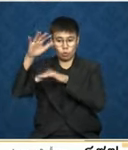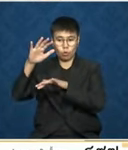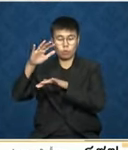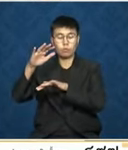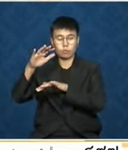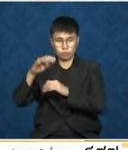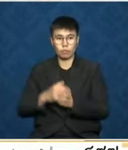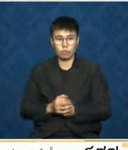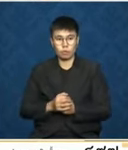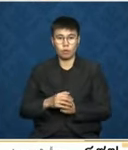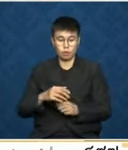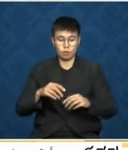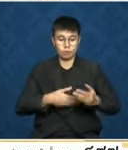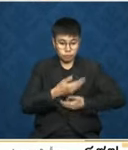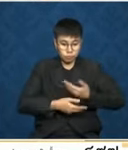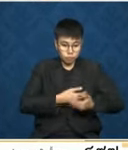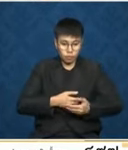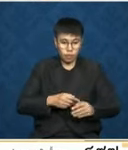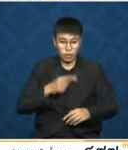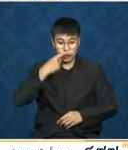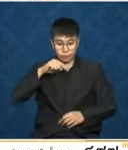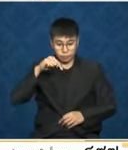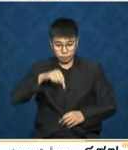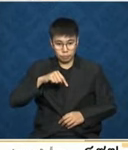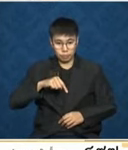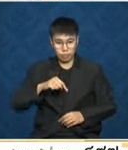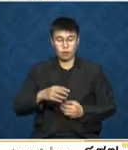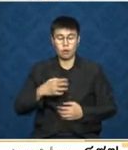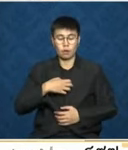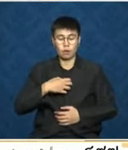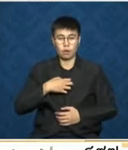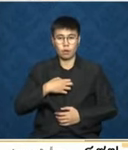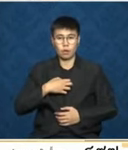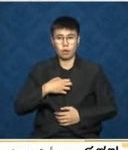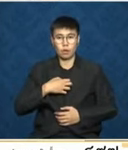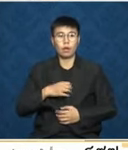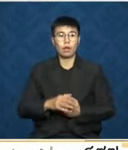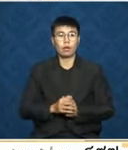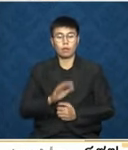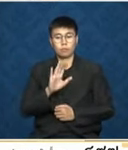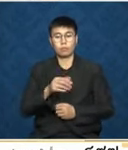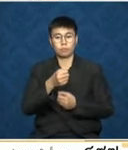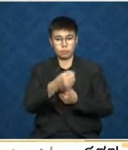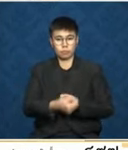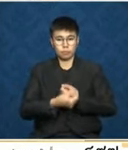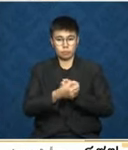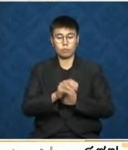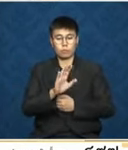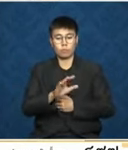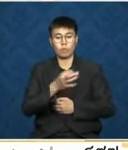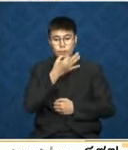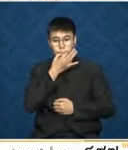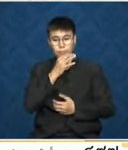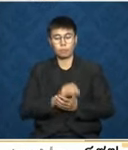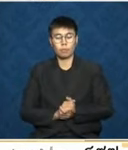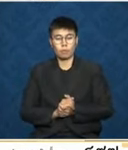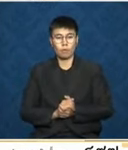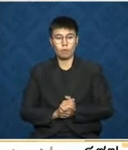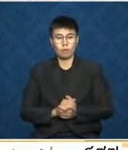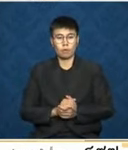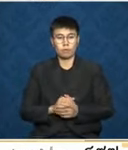ตลาดภายในประเทศให้มีเสถเสียเสถียรภาพเพื่อความมั่นคงของเกษตรกรเรื่องที่ 3สืบเนื่อง